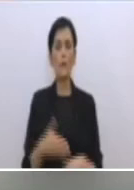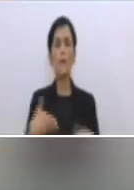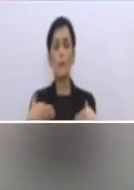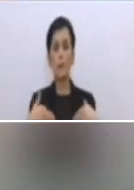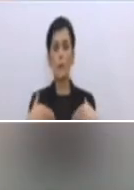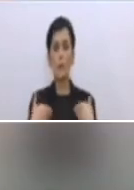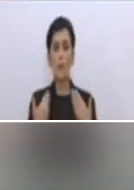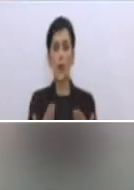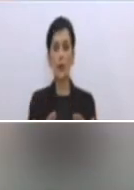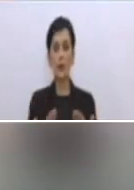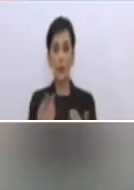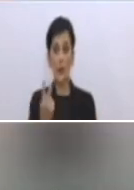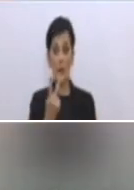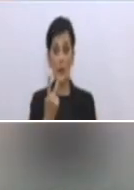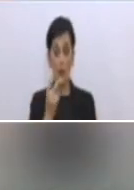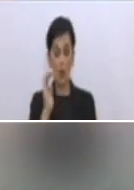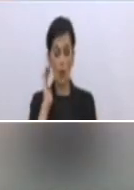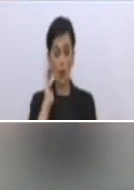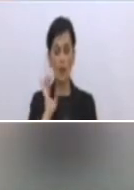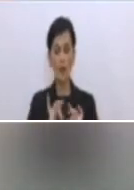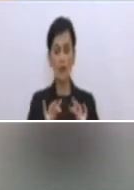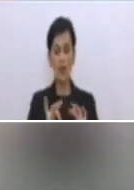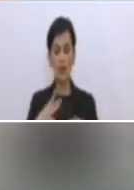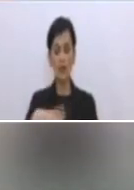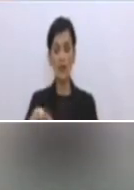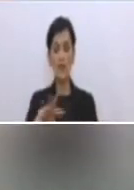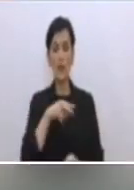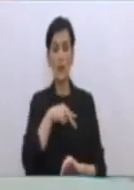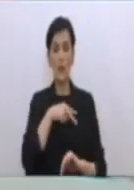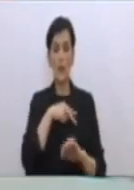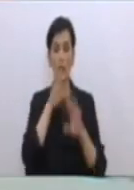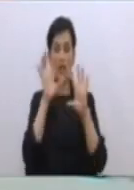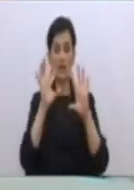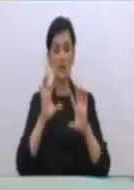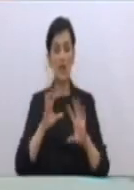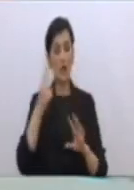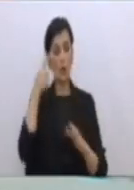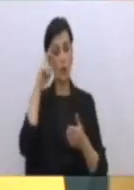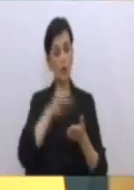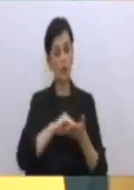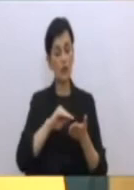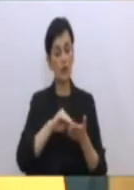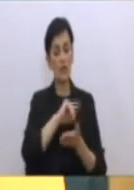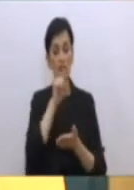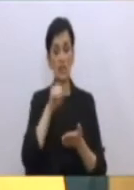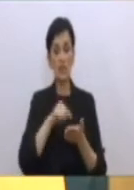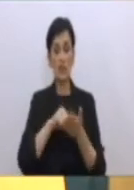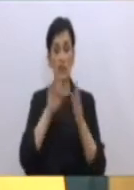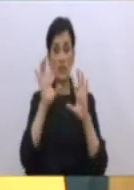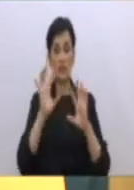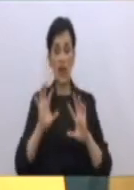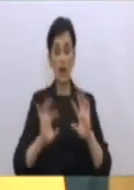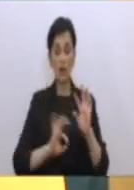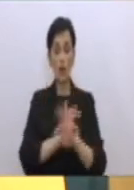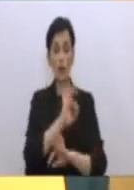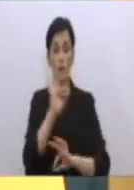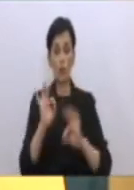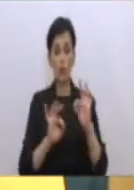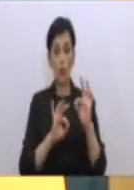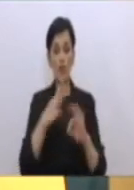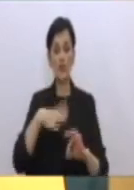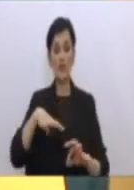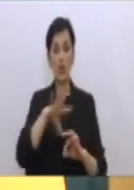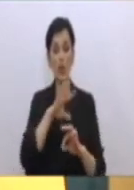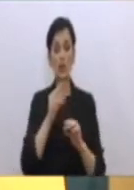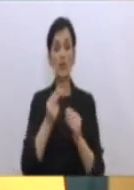Მოგვიდით, მეორე მოსმენი წარმოგიდგენ საქართველოს პარლამენტის საკანონმდებლო ინიციატივის სახით ინიცირებულ საკანონმდებლო პროექტს საქართველოს